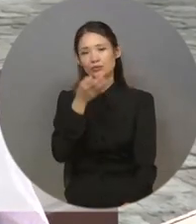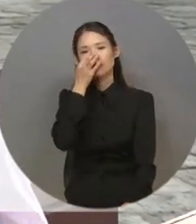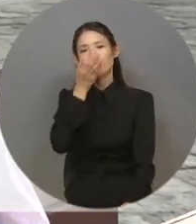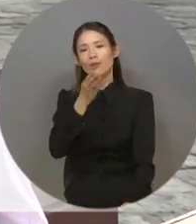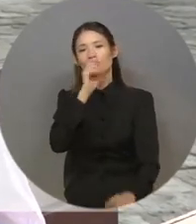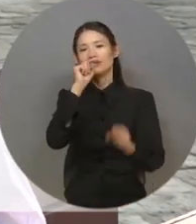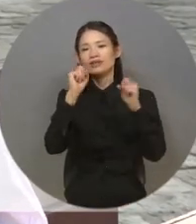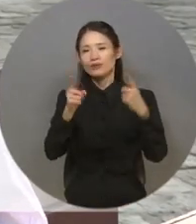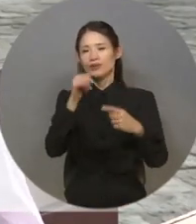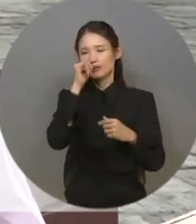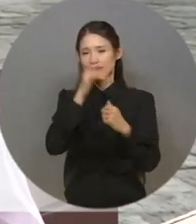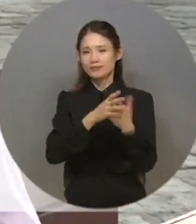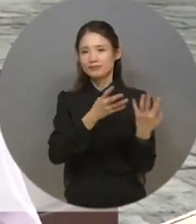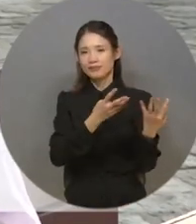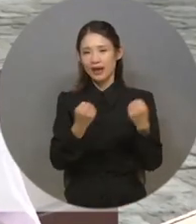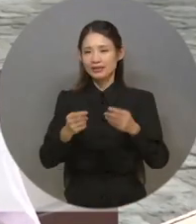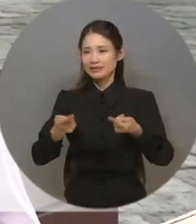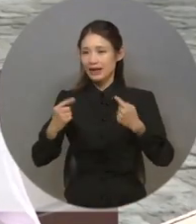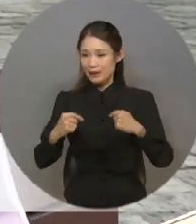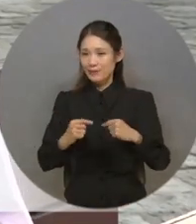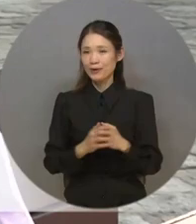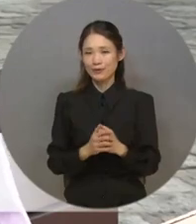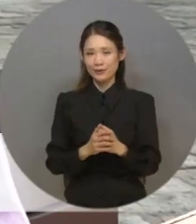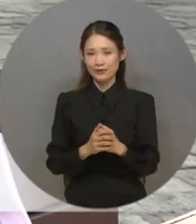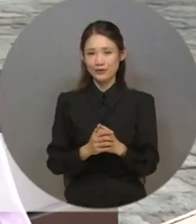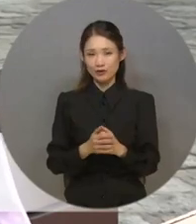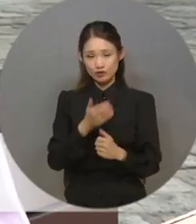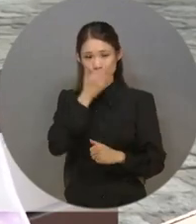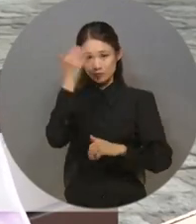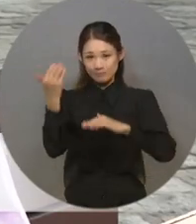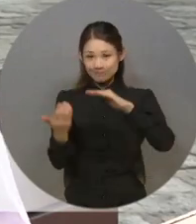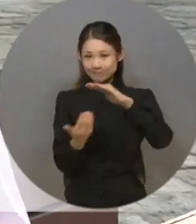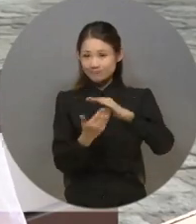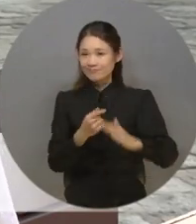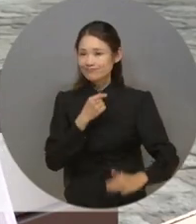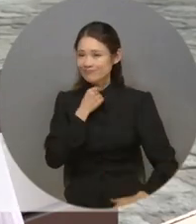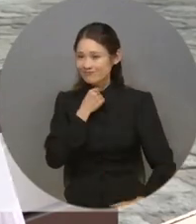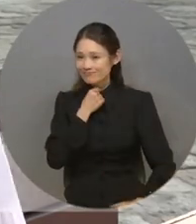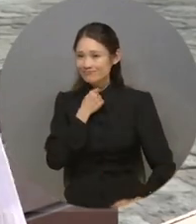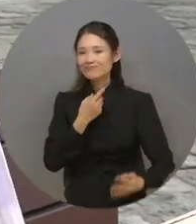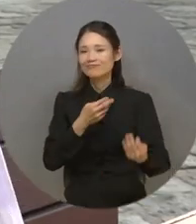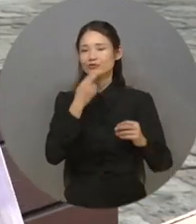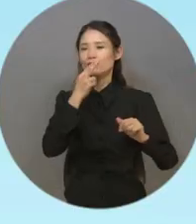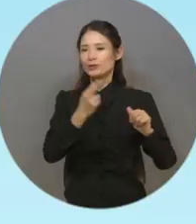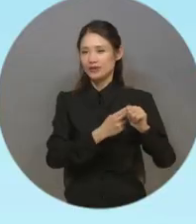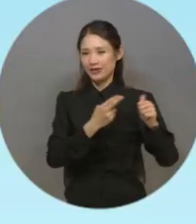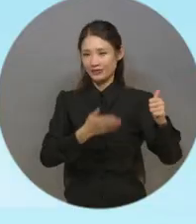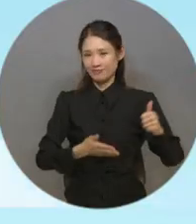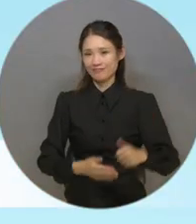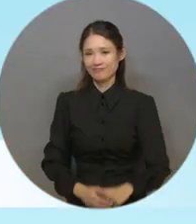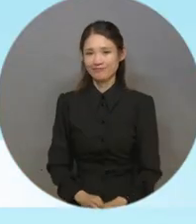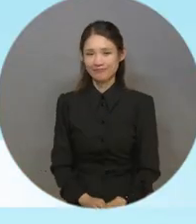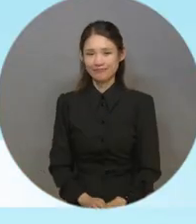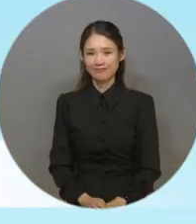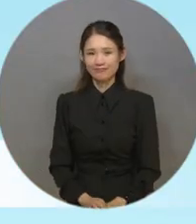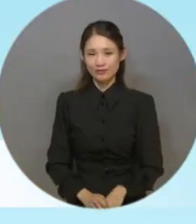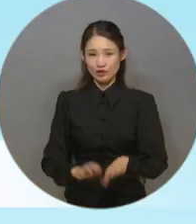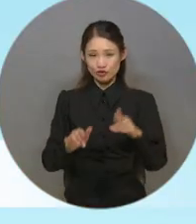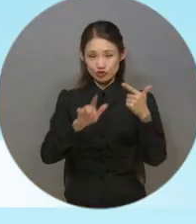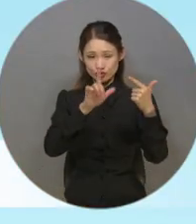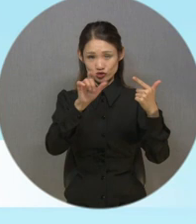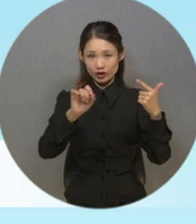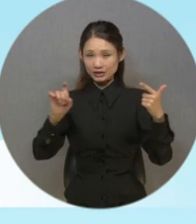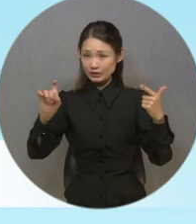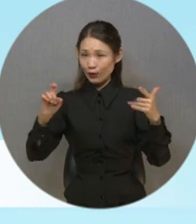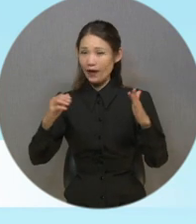보여줄 수 있는 기회가 왔으니까 많이들 참여해서 여러분 꿈 이루시기 바라구요 많이들 도전하세요 한편 오늘